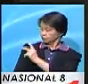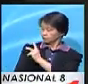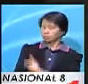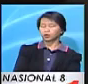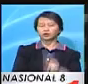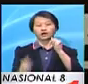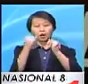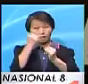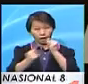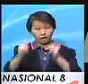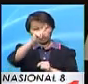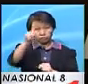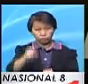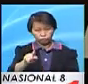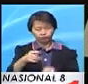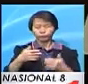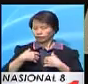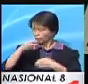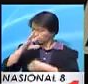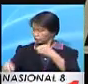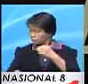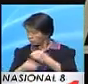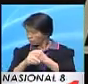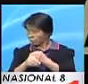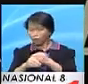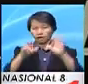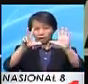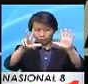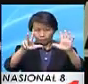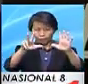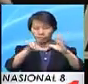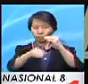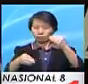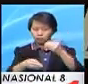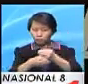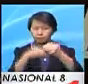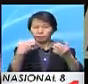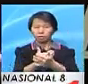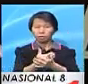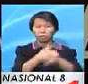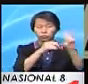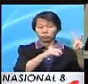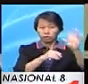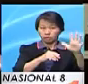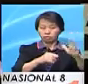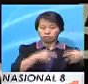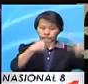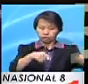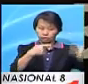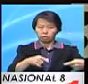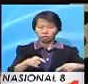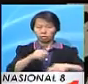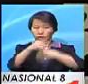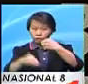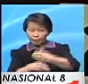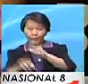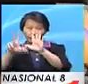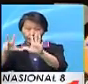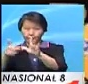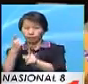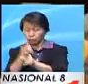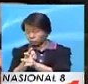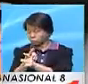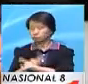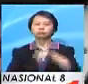terakhir, difahamkan ada penambahan kategori, 8 kategori baru daripada 25 dipertandingkan. Boleh terangkan kepada